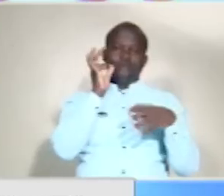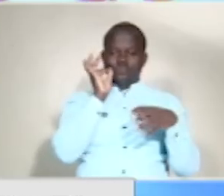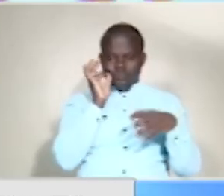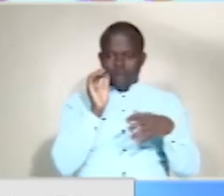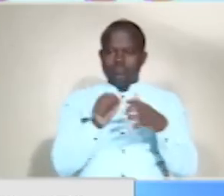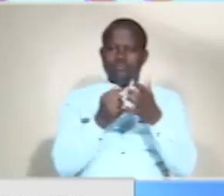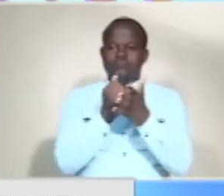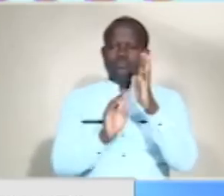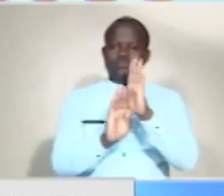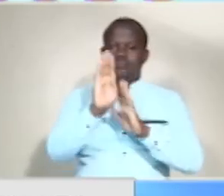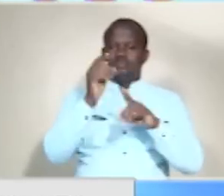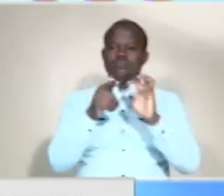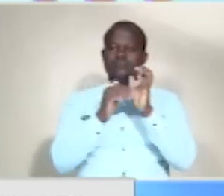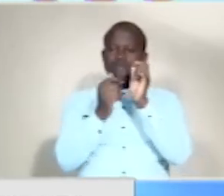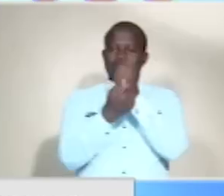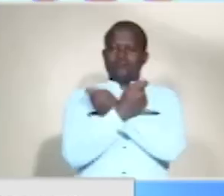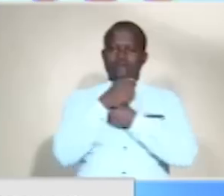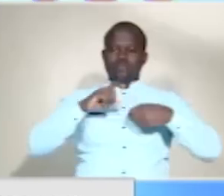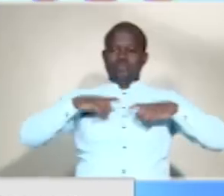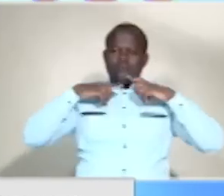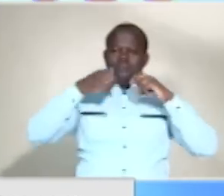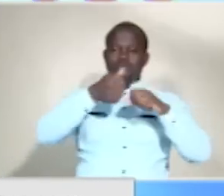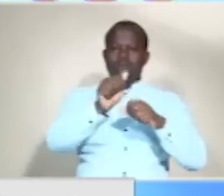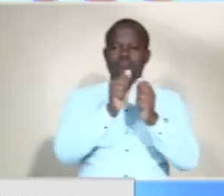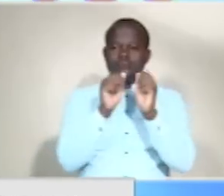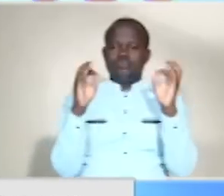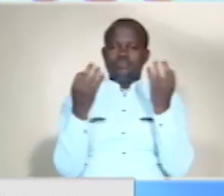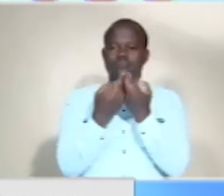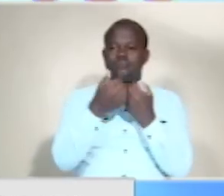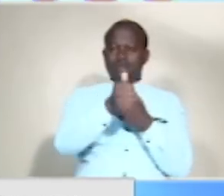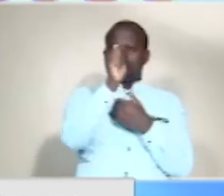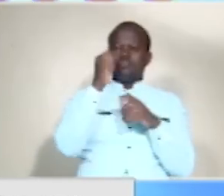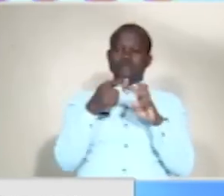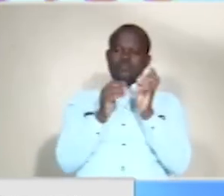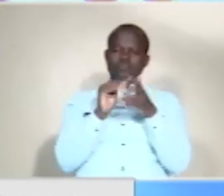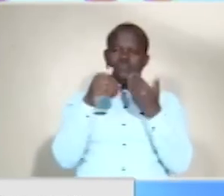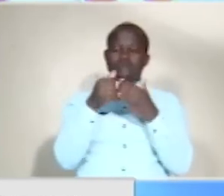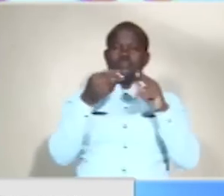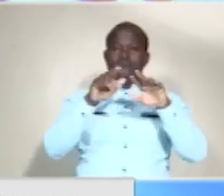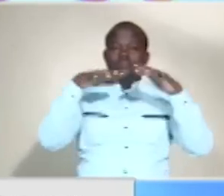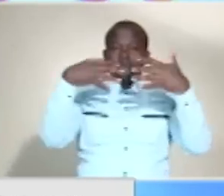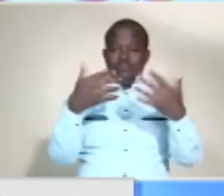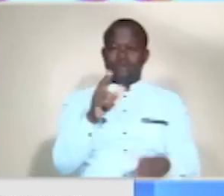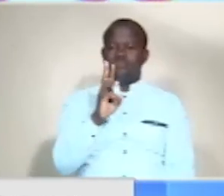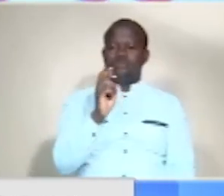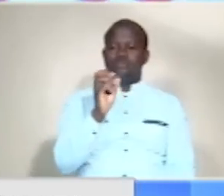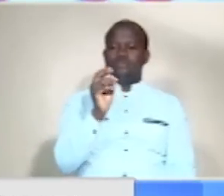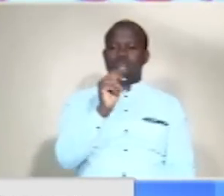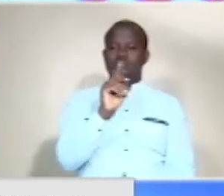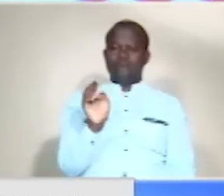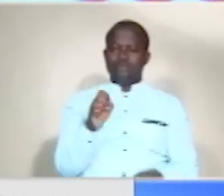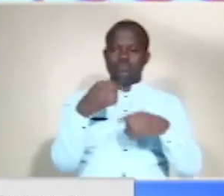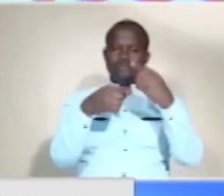ushobora kubateza imbere ndetse ukanahindura ubuzima bwabo n'imiryango yabo ese bizagenda bite witonze Providence